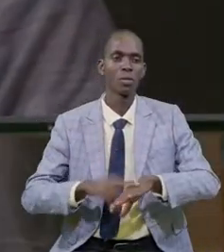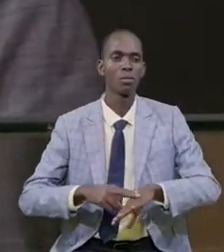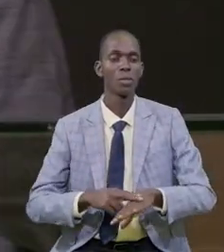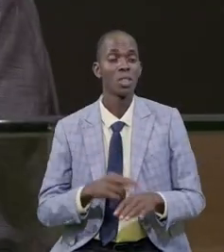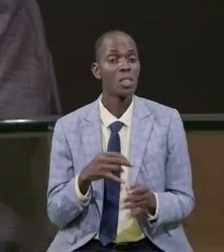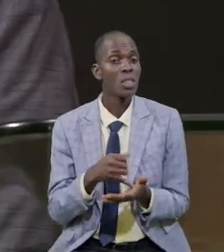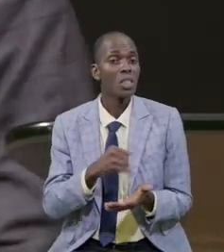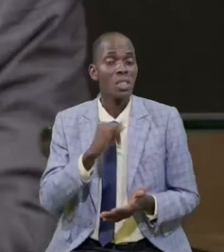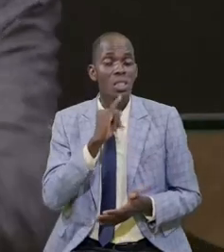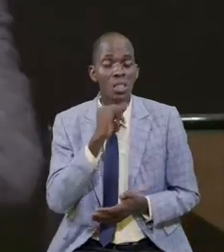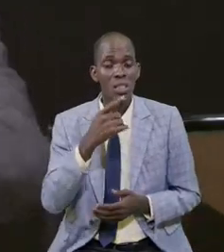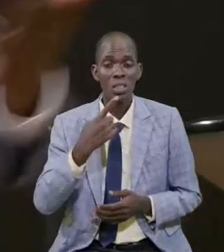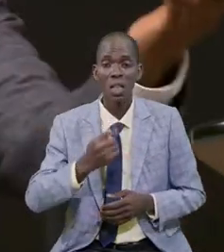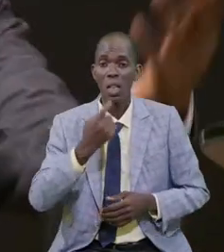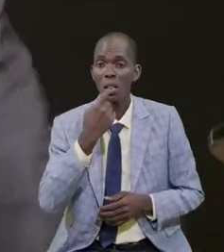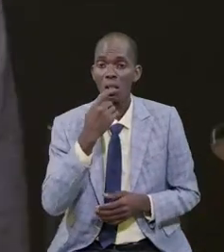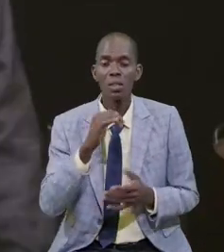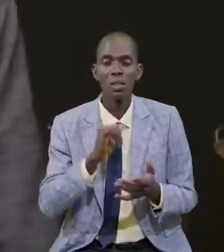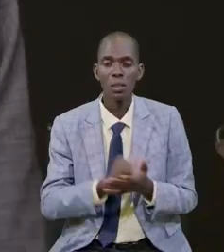la langue qui enflamme,